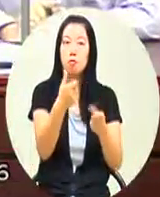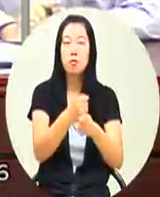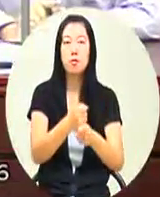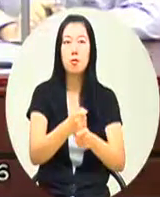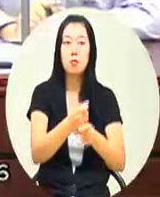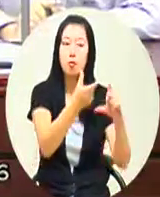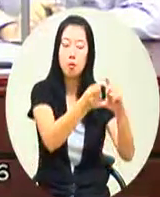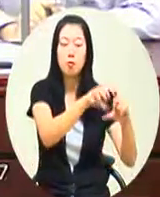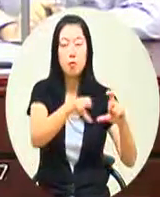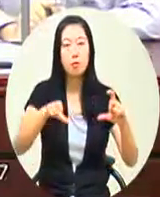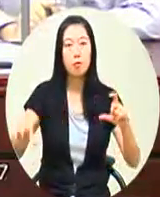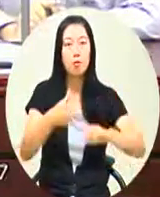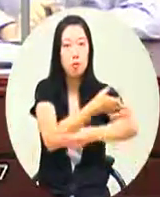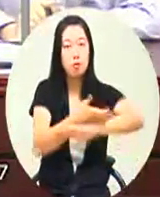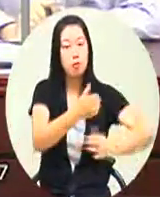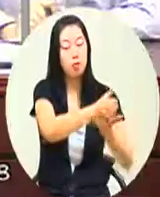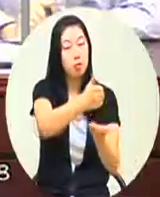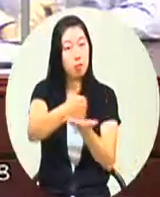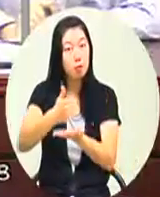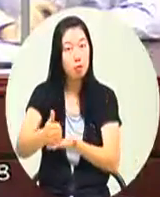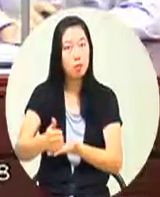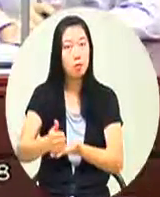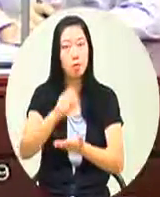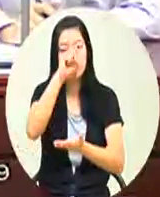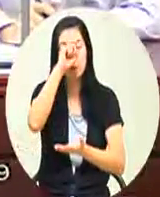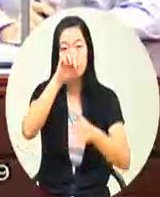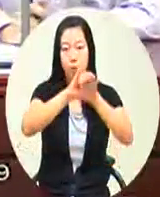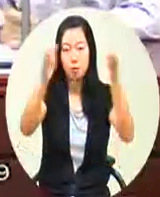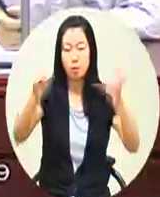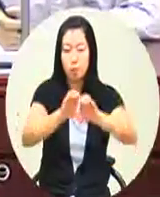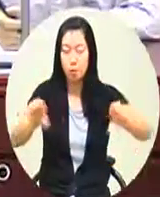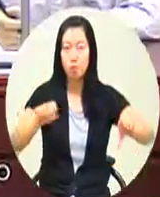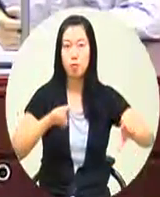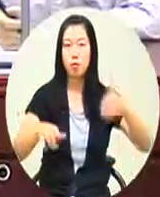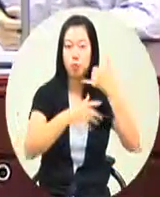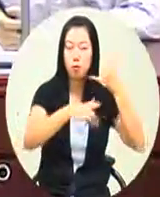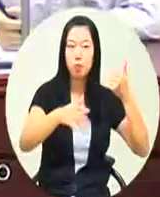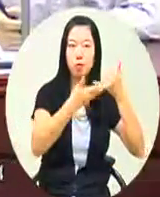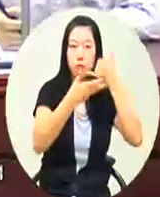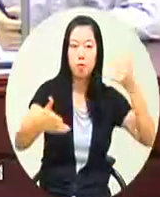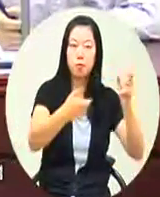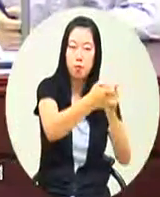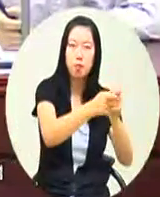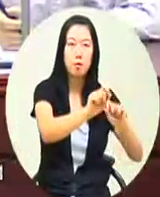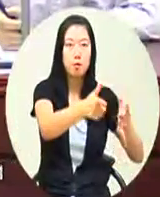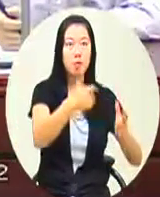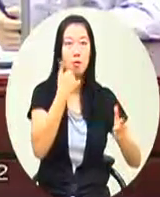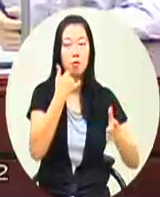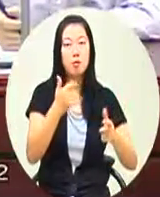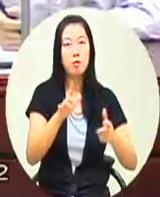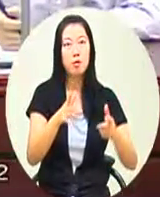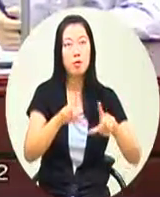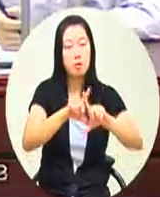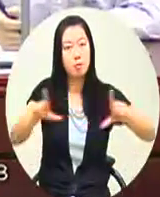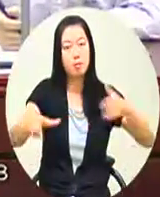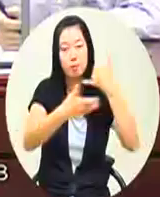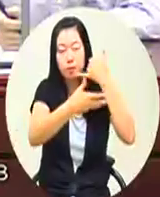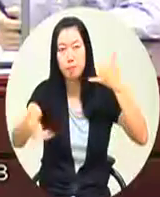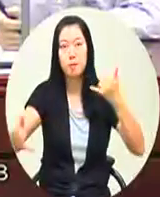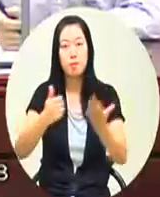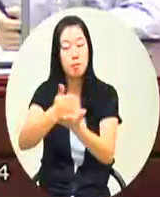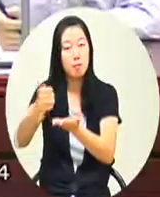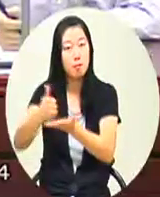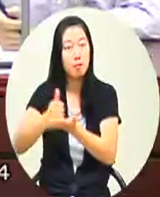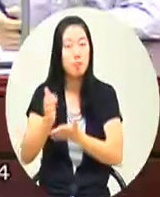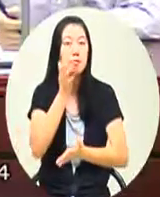水。那区域排水是这一些湘涵在不是沿海地区的话，它必须要排到的这一个大动脉，所以我们都会同步来